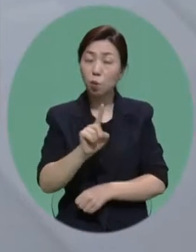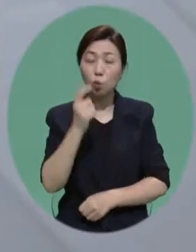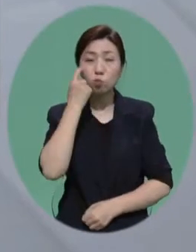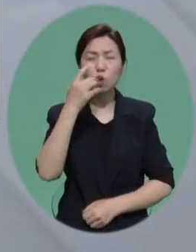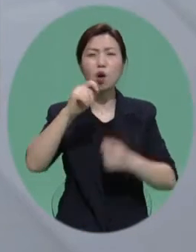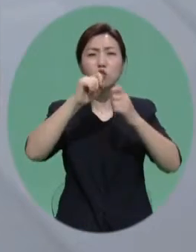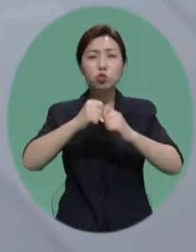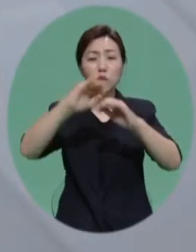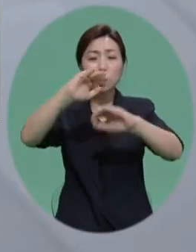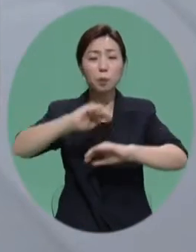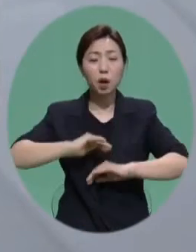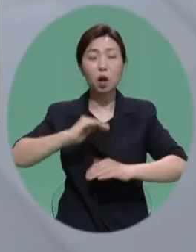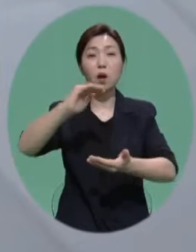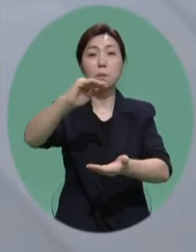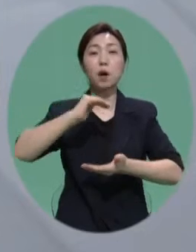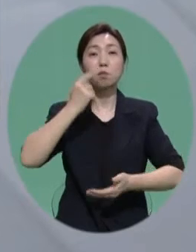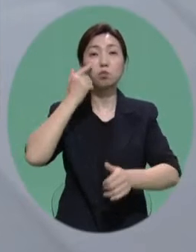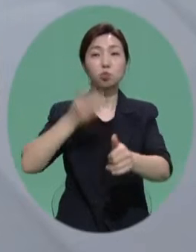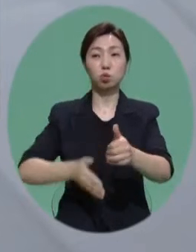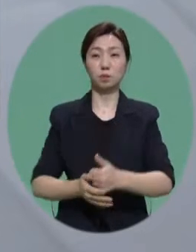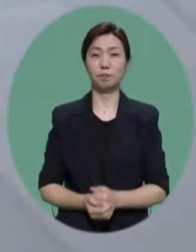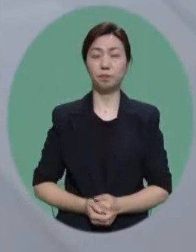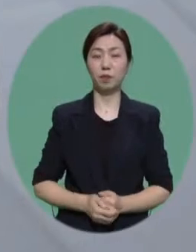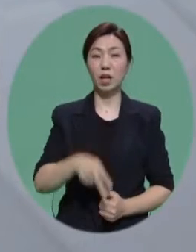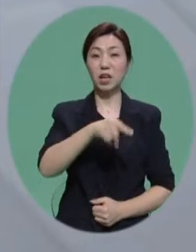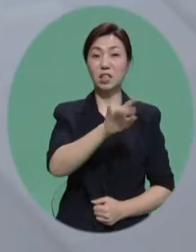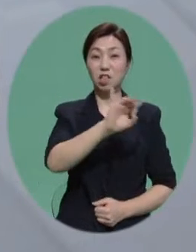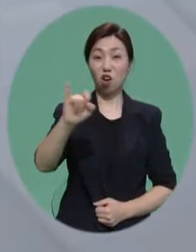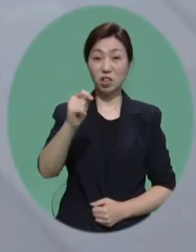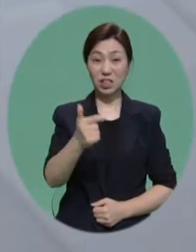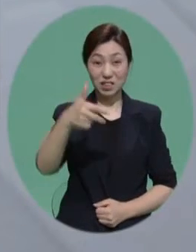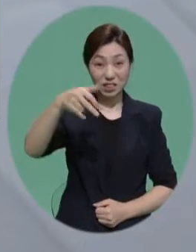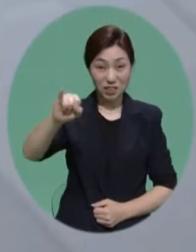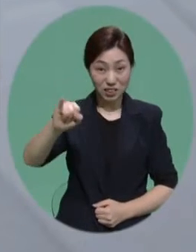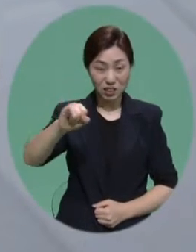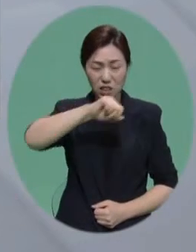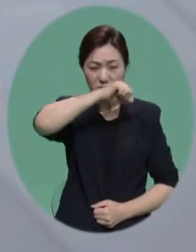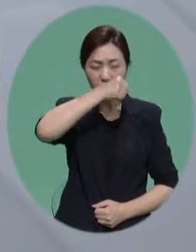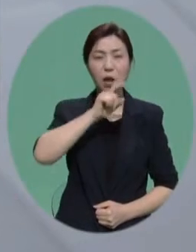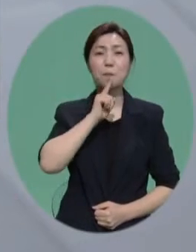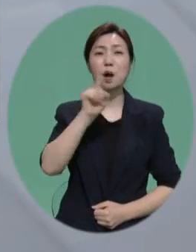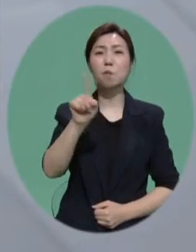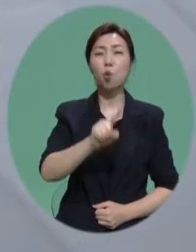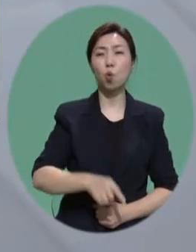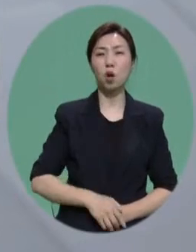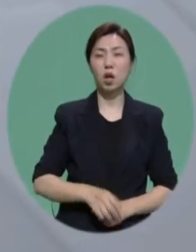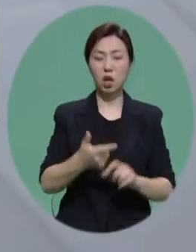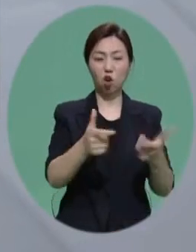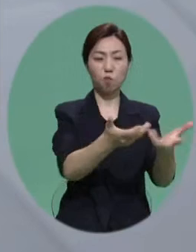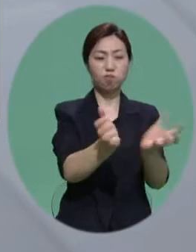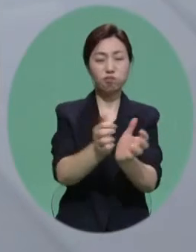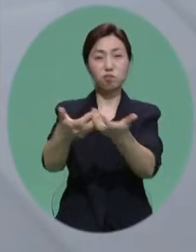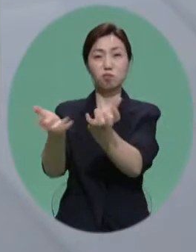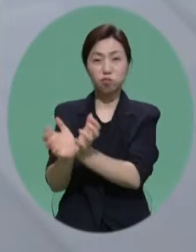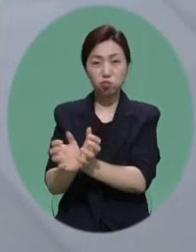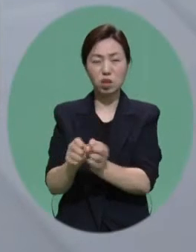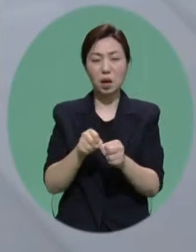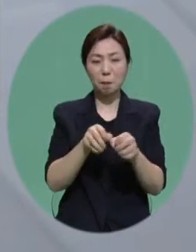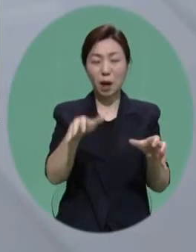각 부처에 흩어져 있는 는 1 산들 중요해 뭐 좀 여성에게 도움이